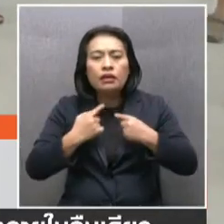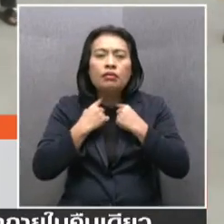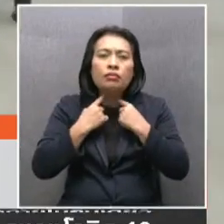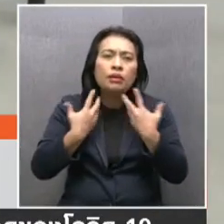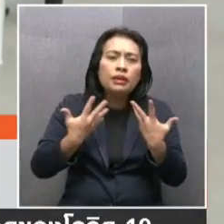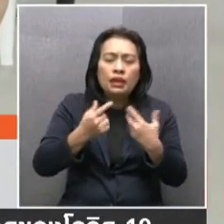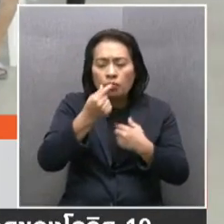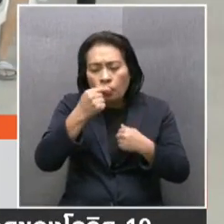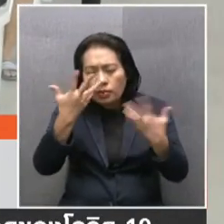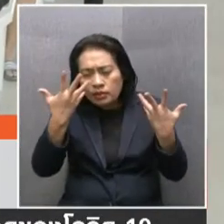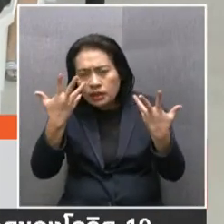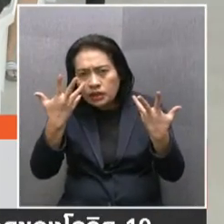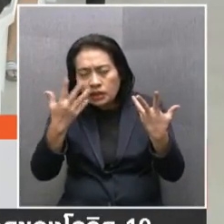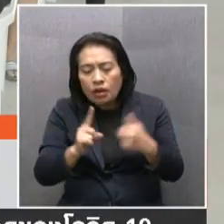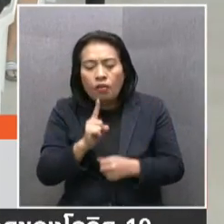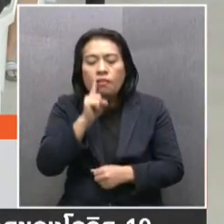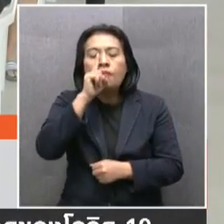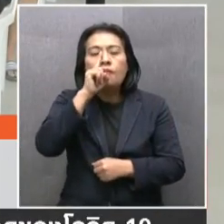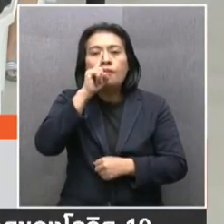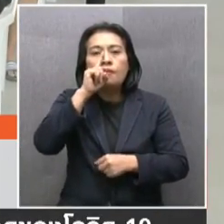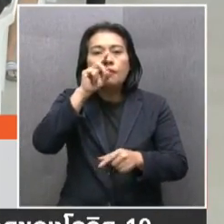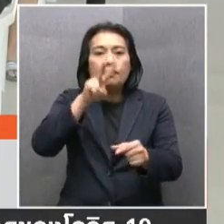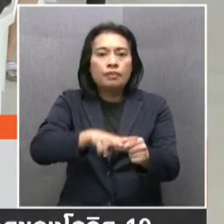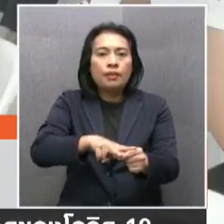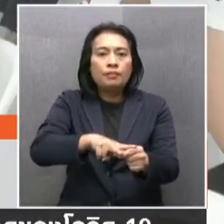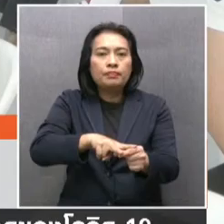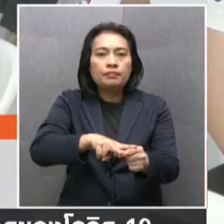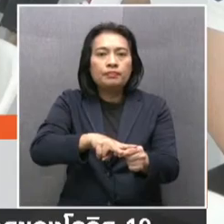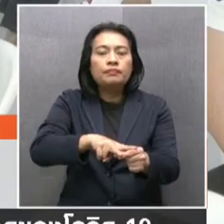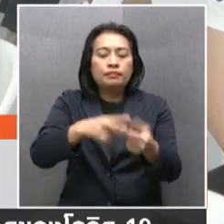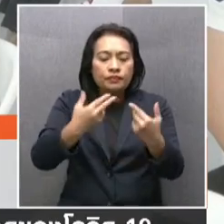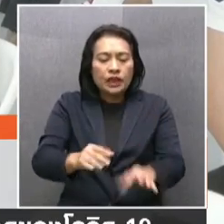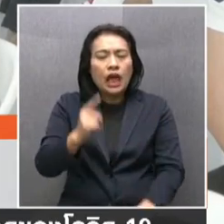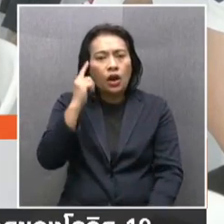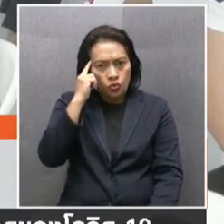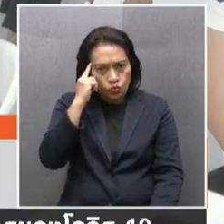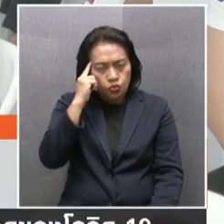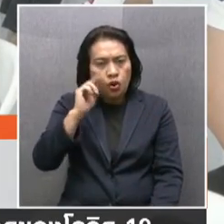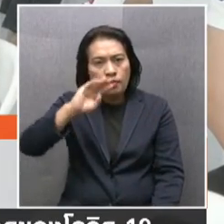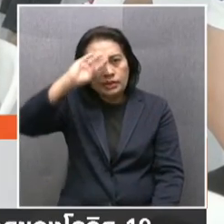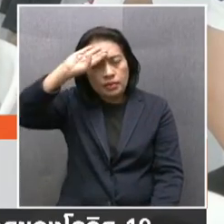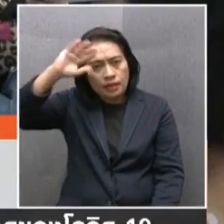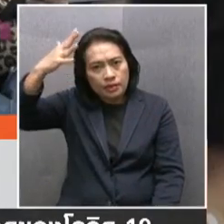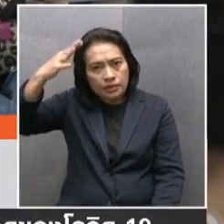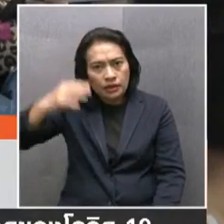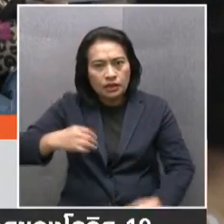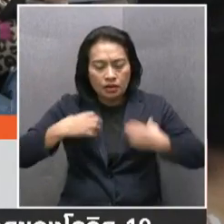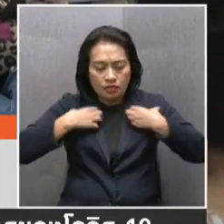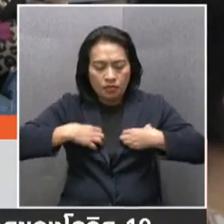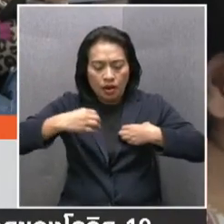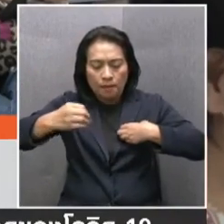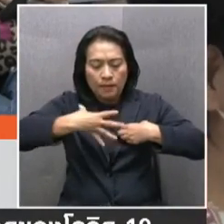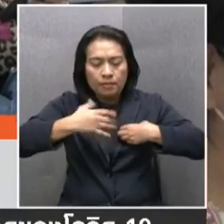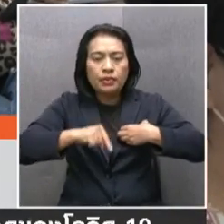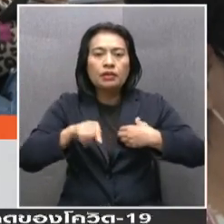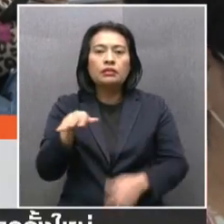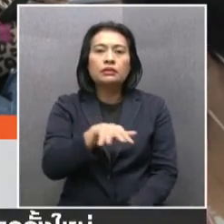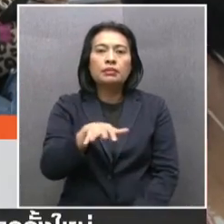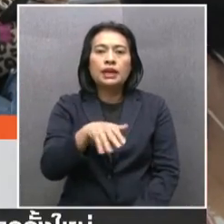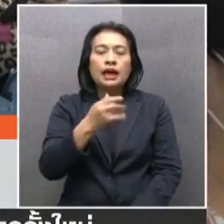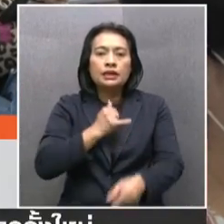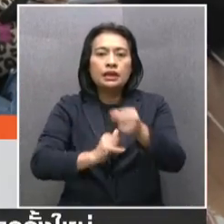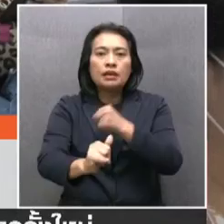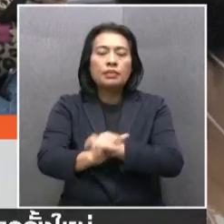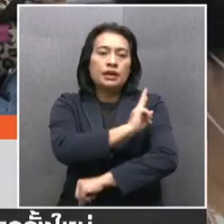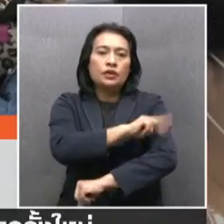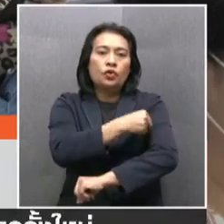น้ำมูกตรวจ ATK ผลเป็นบวกผู้ป่วยรู้ตัวดีไม่มีไข้เอ็กซเรย์ปอดก็ปกตินะคะไปนอนโรงพย